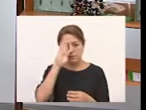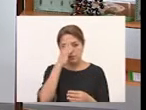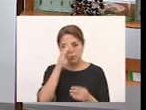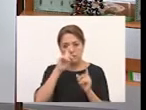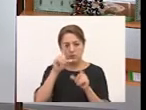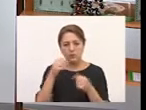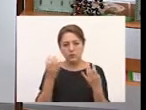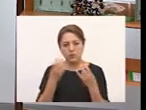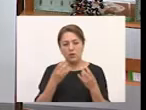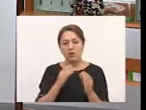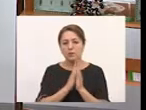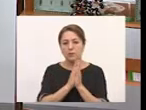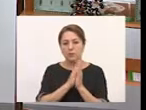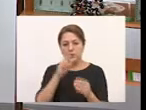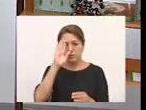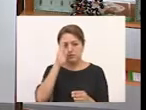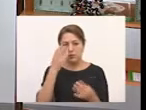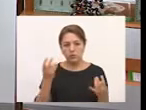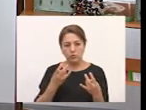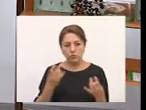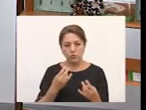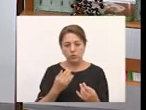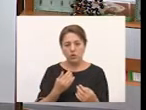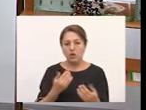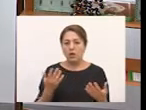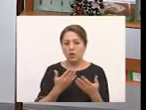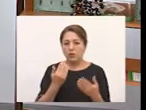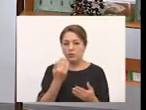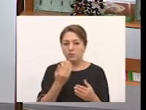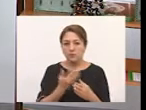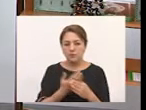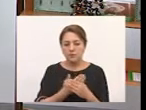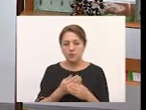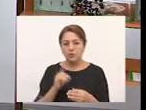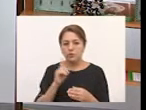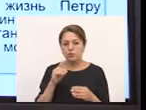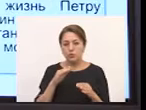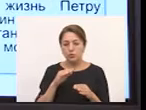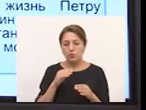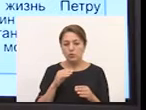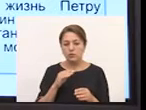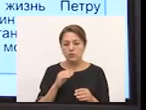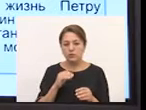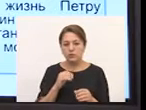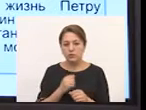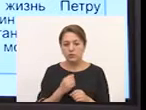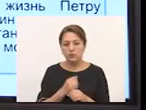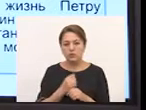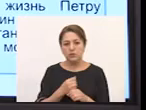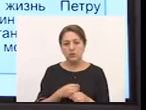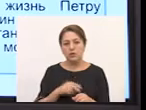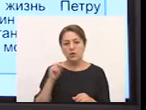Нужно просить врага, который тебе уже помогал. Что делать Петру Гринёву? Честь